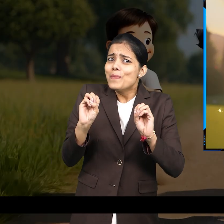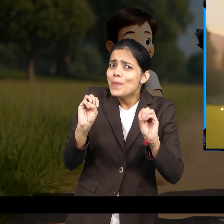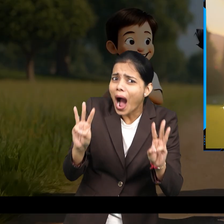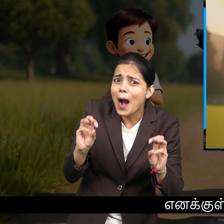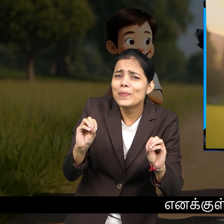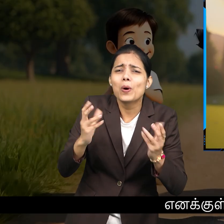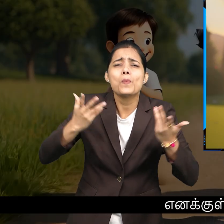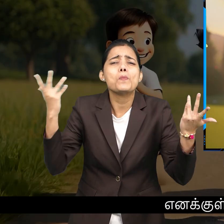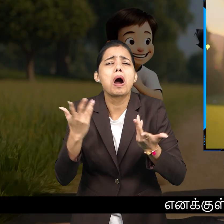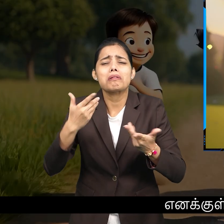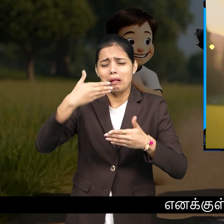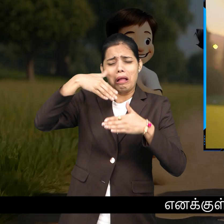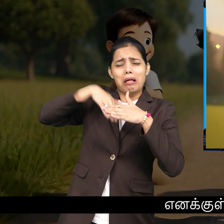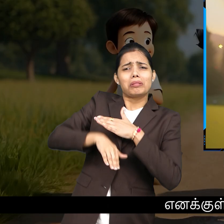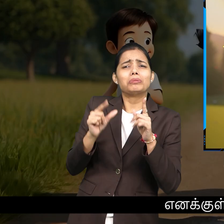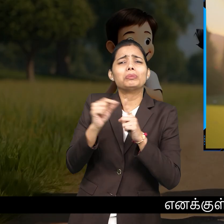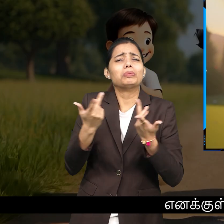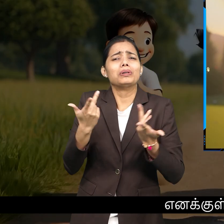ஐயோ, எனக்குள்ள என்ன பண்ற?